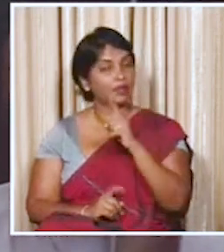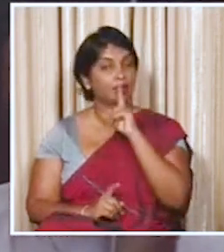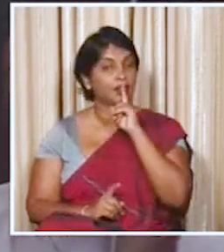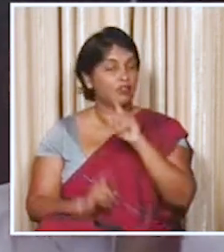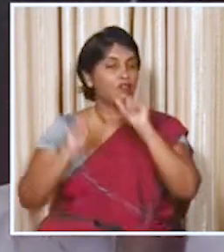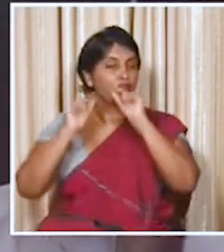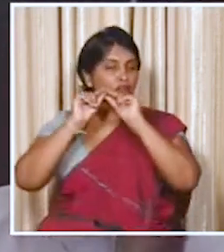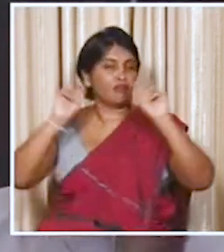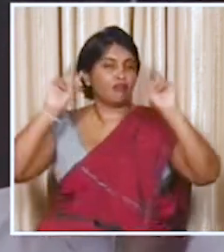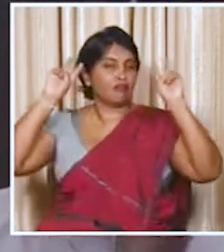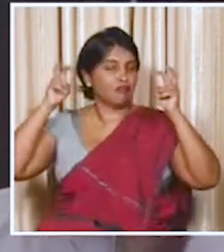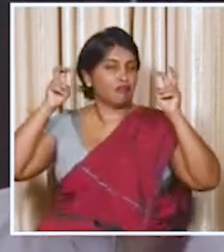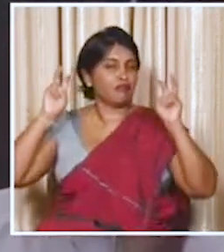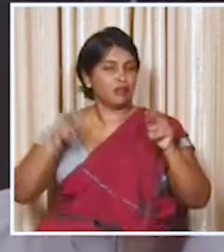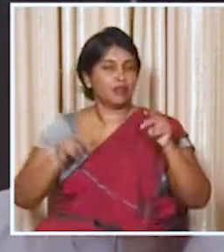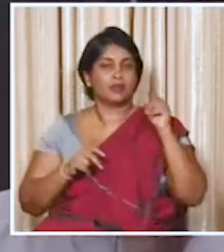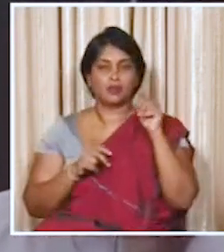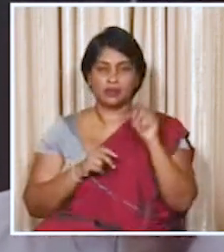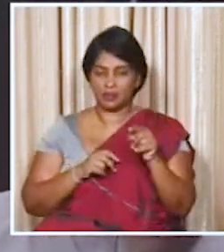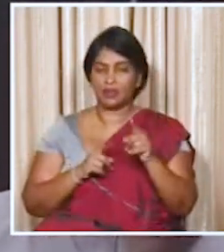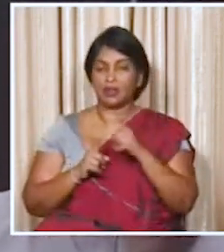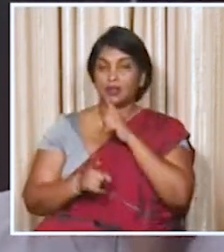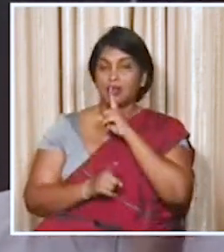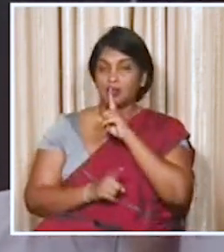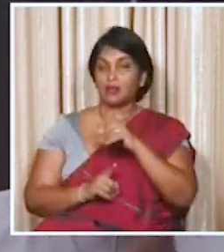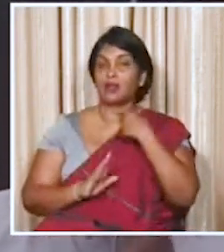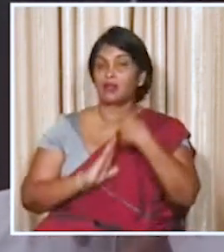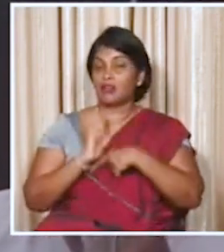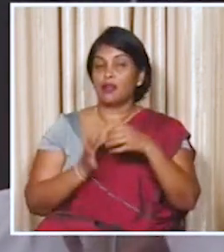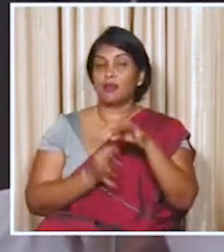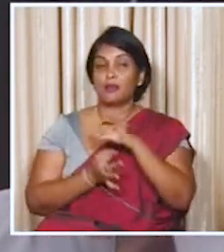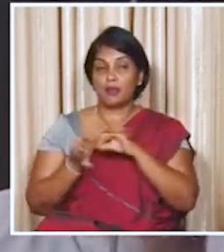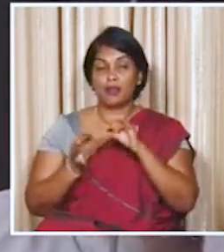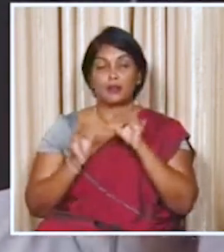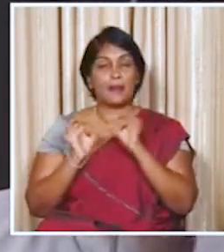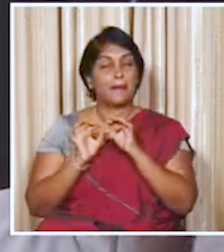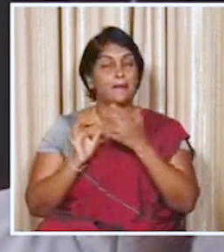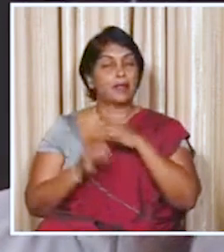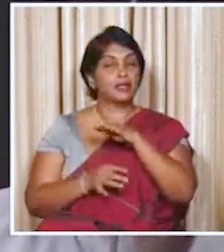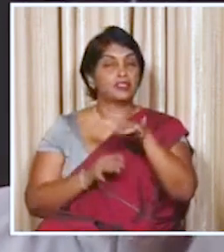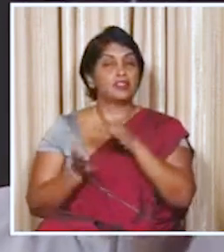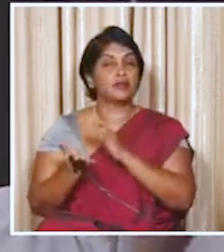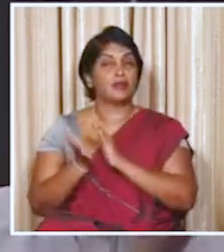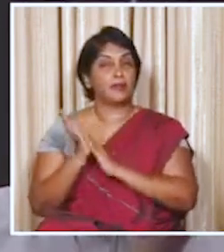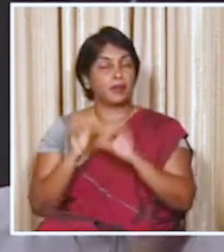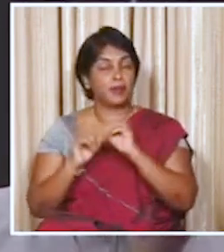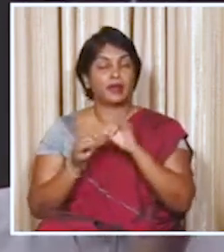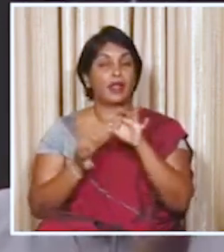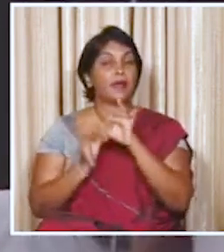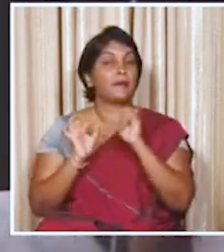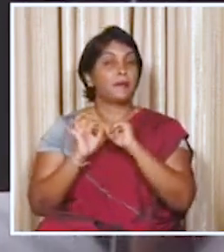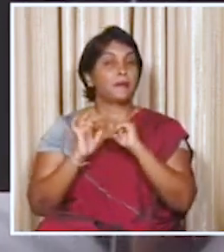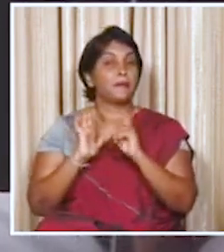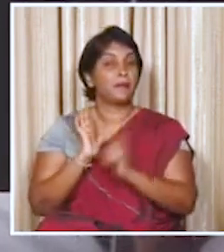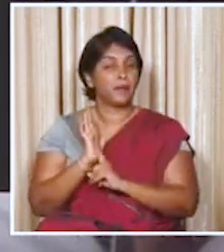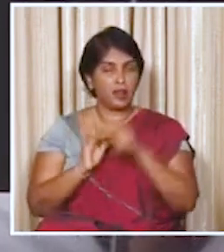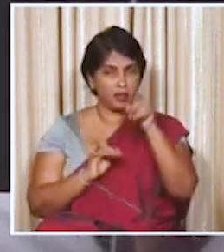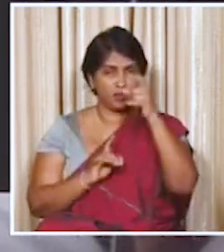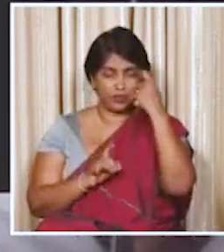nama truka, dua butuh mila kata akar laku mira deh perjatan online bill lekak kena. Dua butuh mila dekka Amerika abis senet